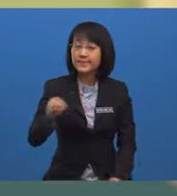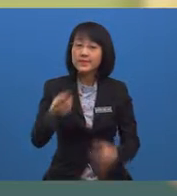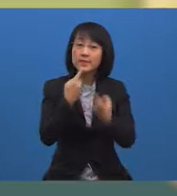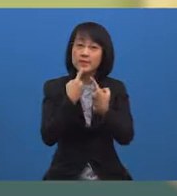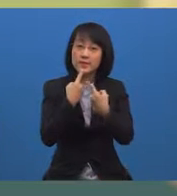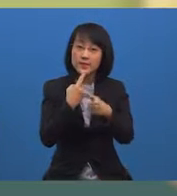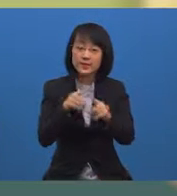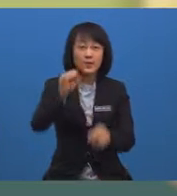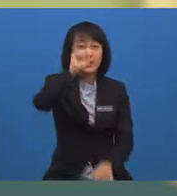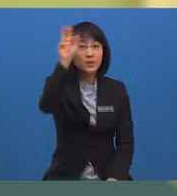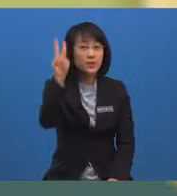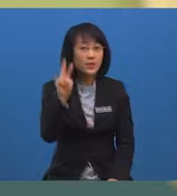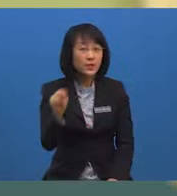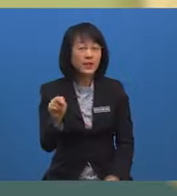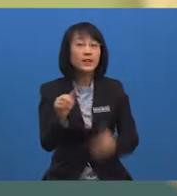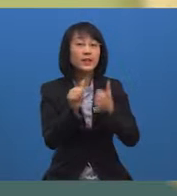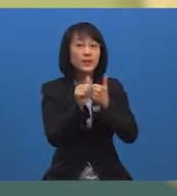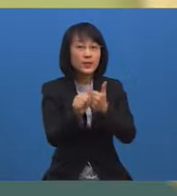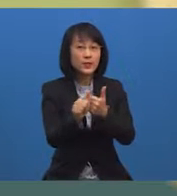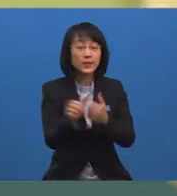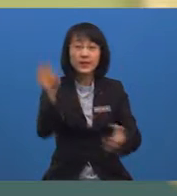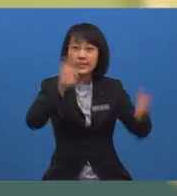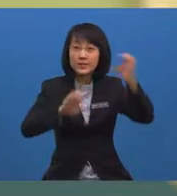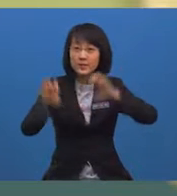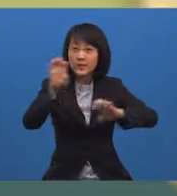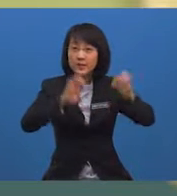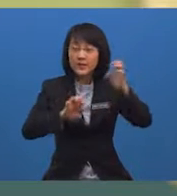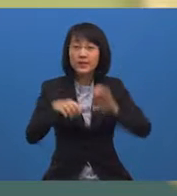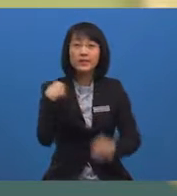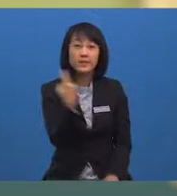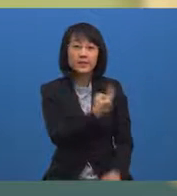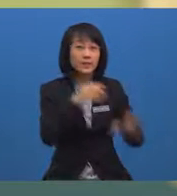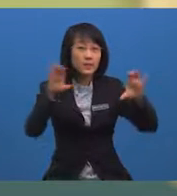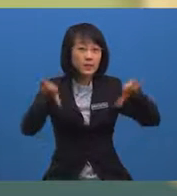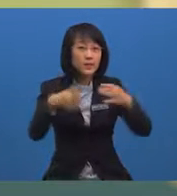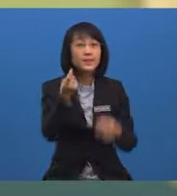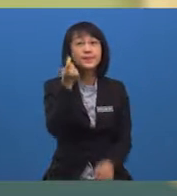soalan berdasarkan eksperimen yang kita lakukan sebentar tadi.